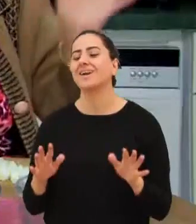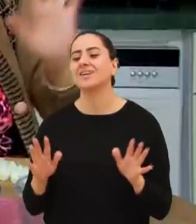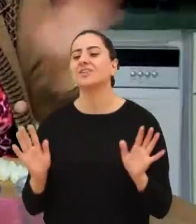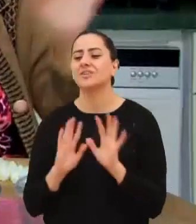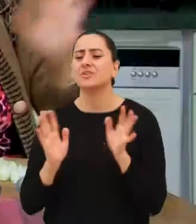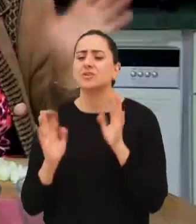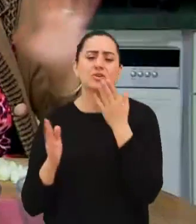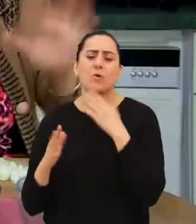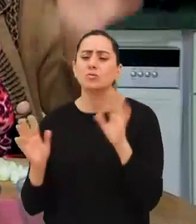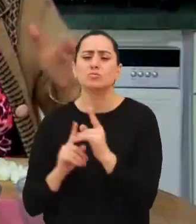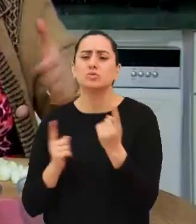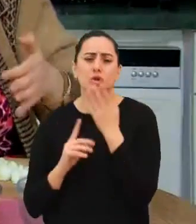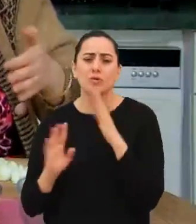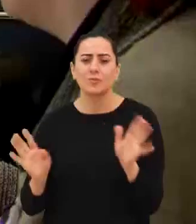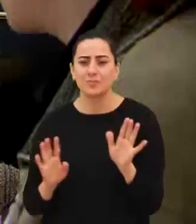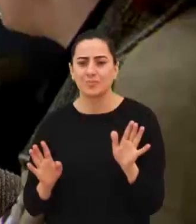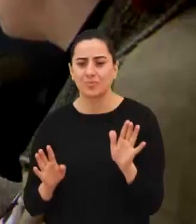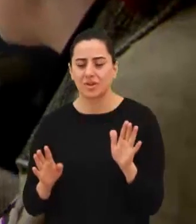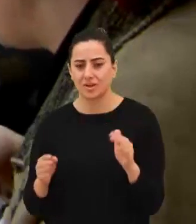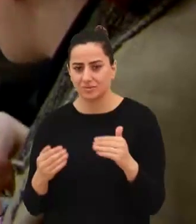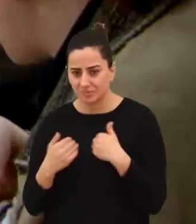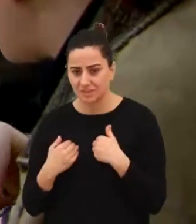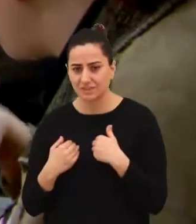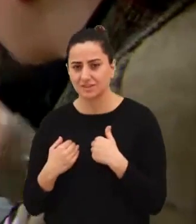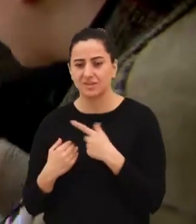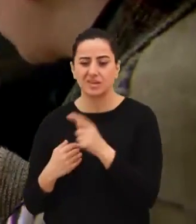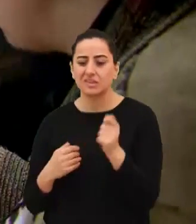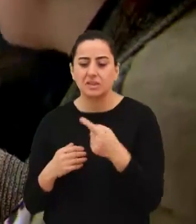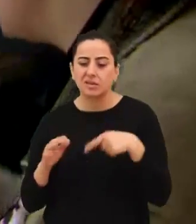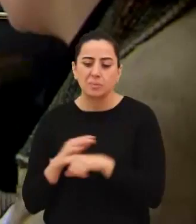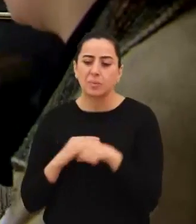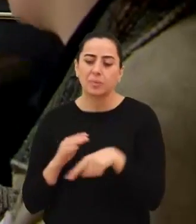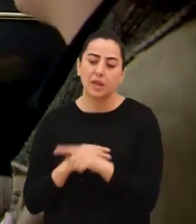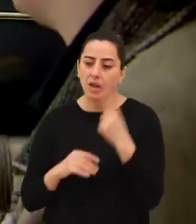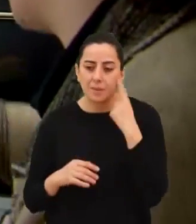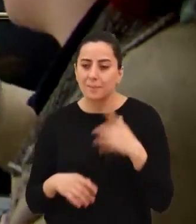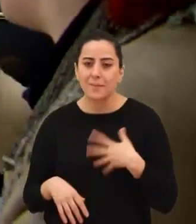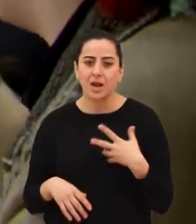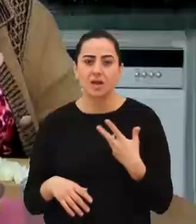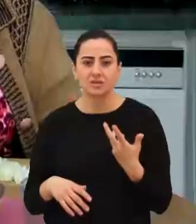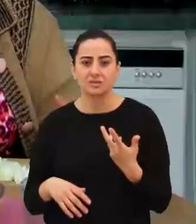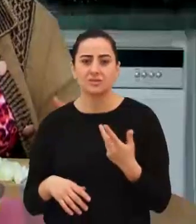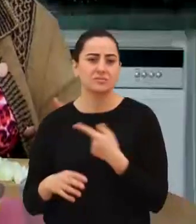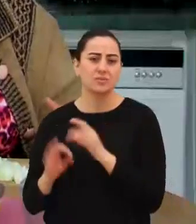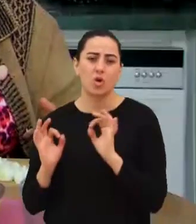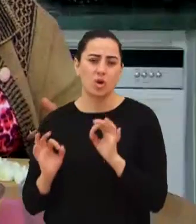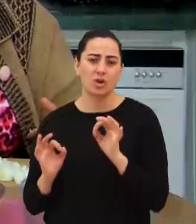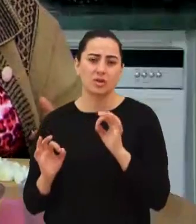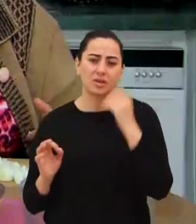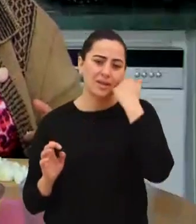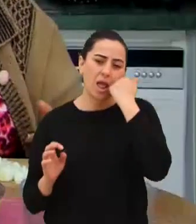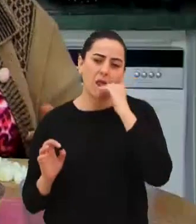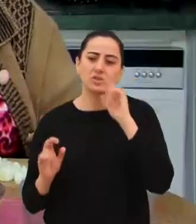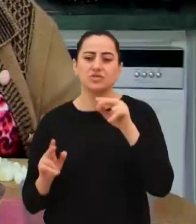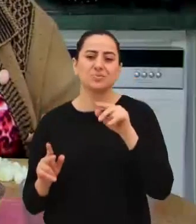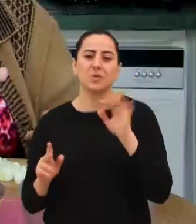Hayır Riyam Hanım yok öyle bir şey değil yani... Yani bizimki işte kaytarıyor mu kaytarmıyor mu için şey ettim yani. Bizimkisi biliyorsunuz yalancı çoban